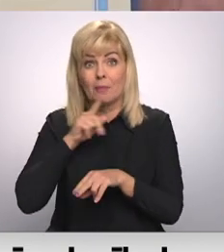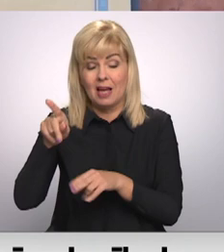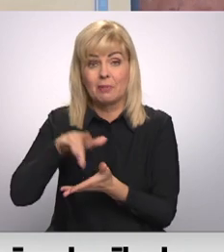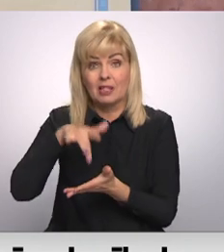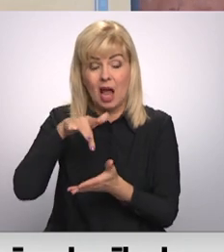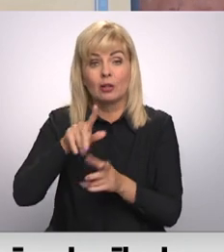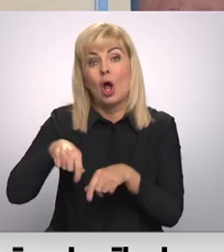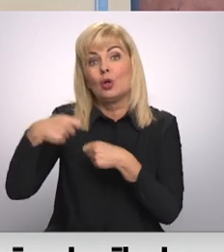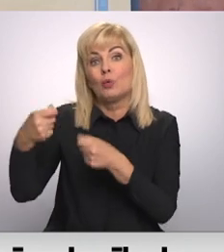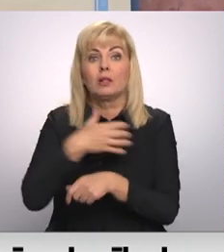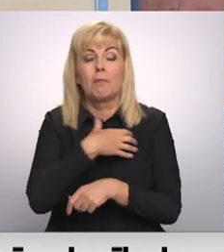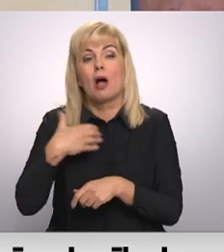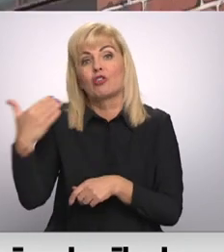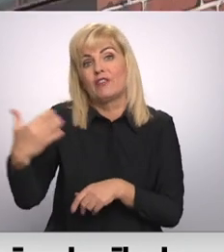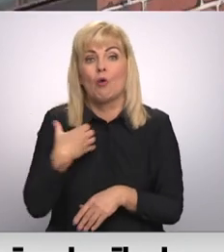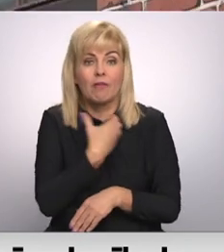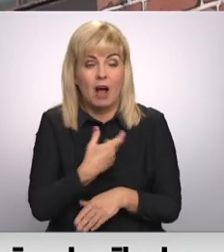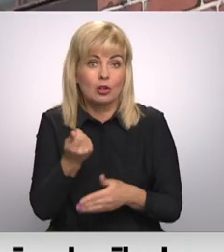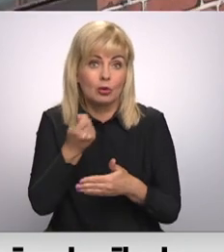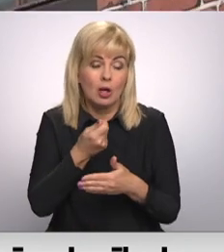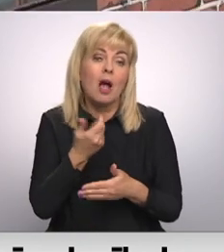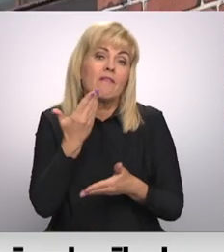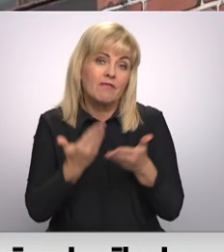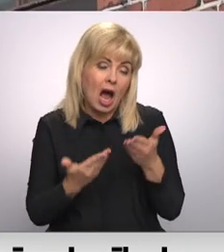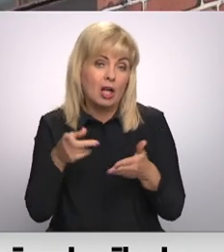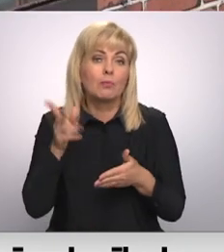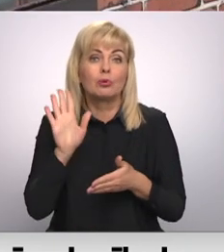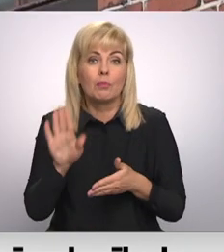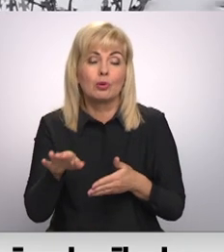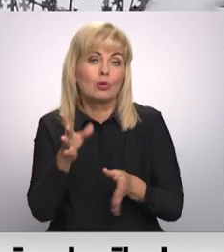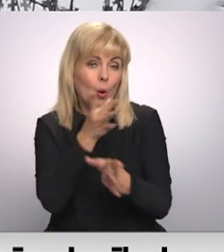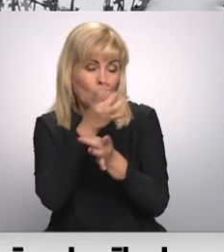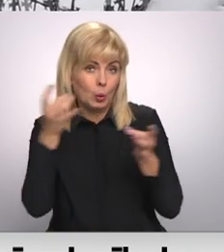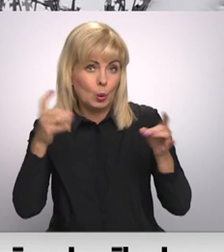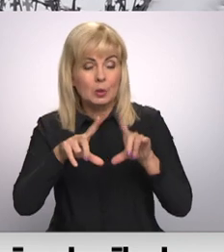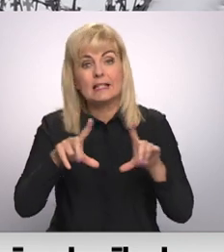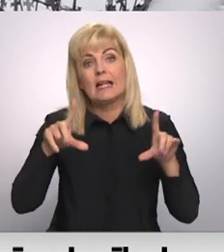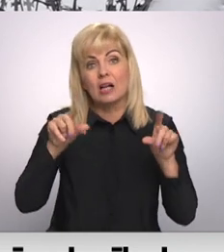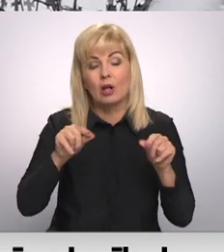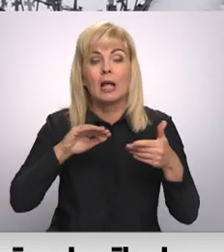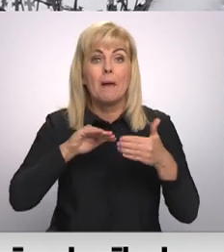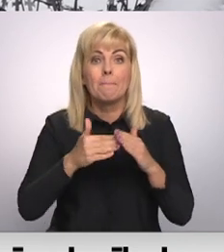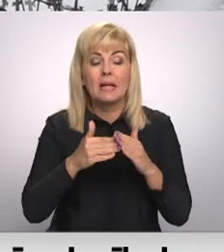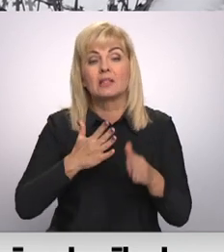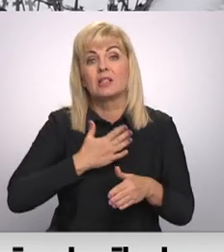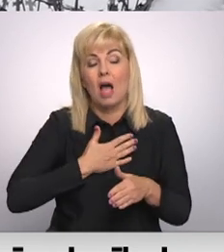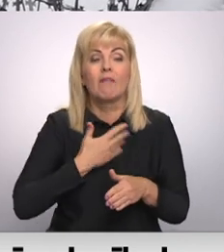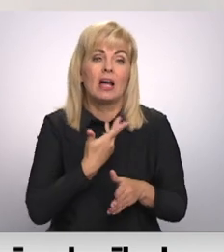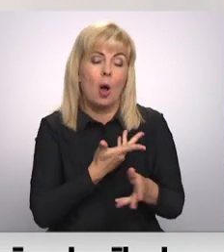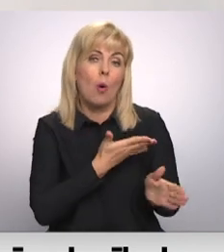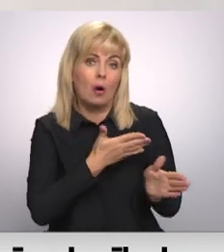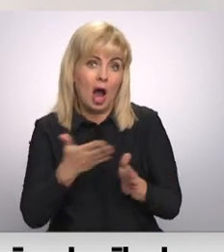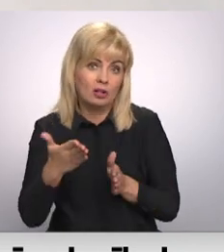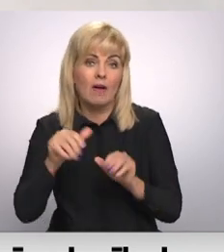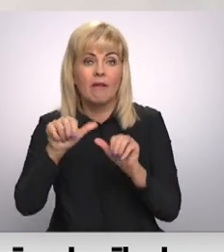centrā, tiks nodota pašvaldības vajadzībām, neizslēdzot iespēju, ka tur varētu atrasties piemēram kultūras iestāde. Pilsēta no savas puses ir gatava